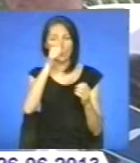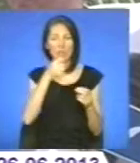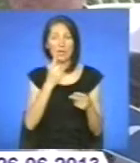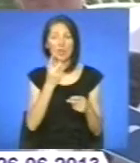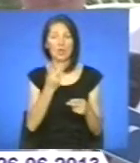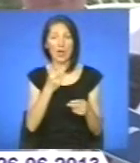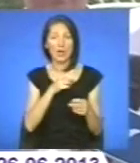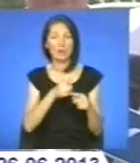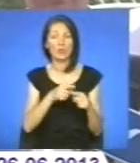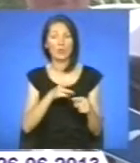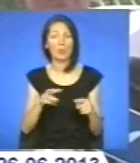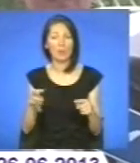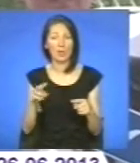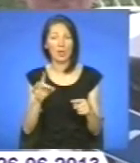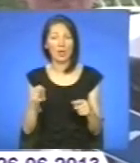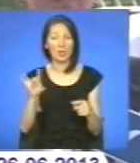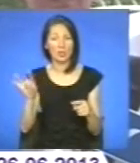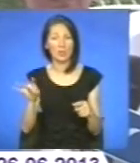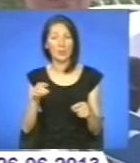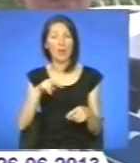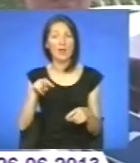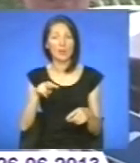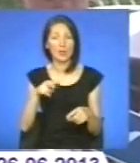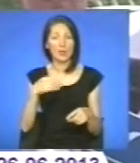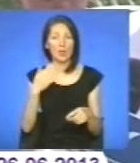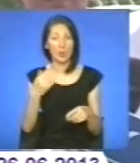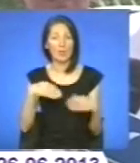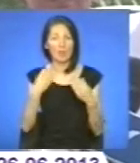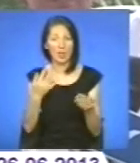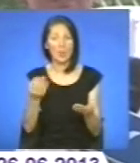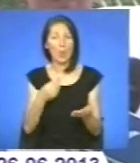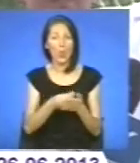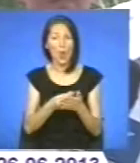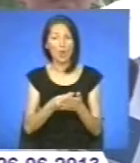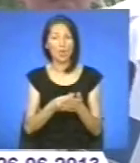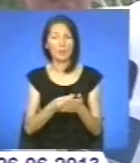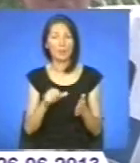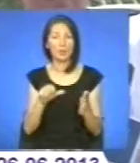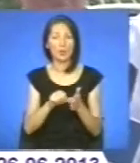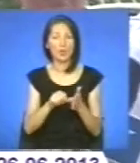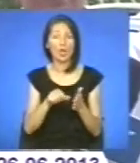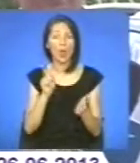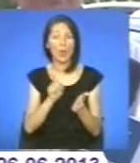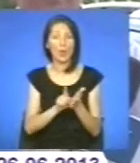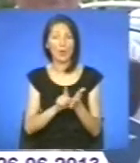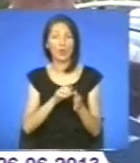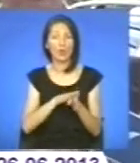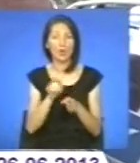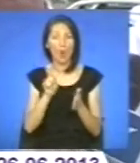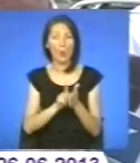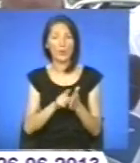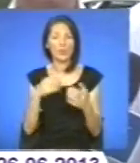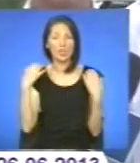в липні ви маєте вже, тому що ми дали вам кошти. Дали кошти присутні виконуючі обов'язки начальника головного